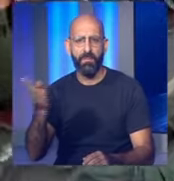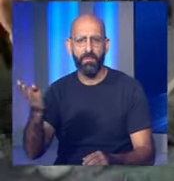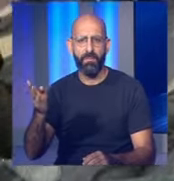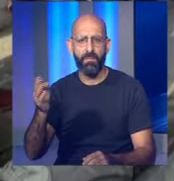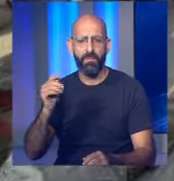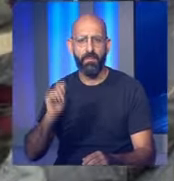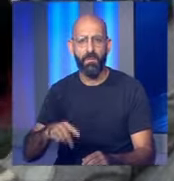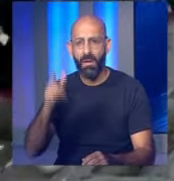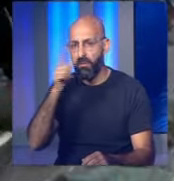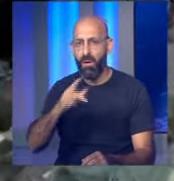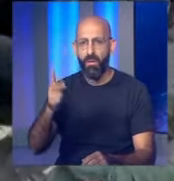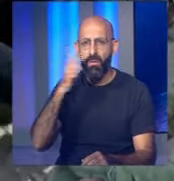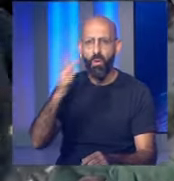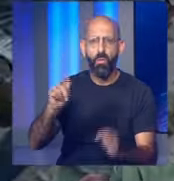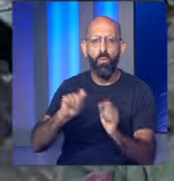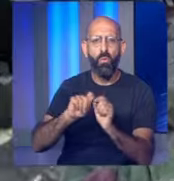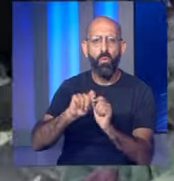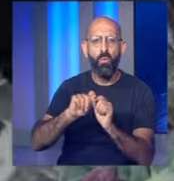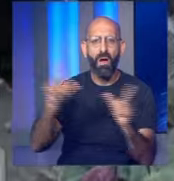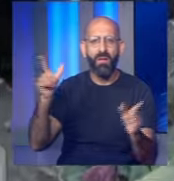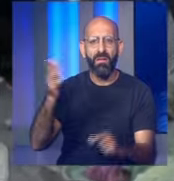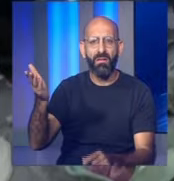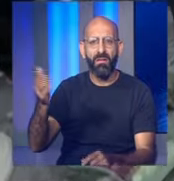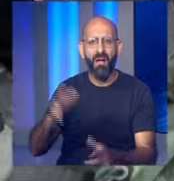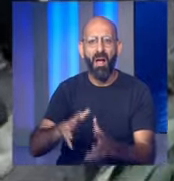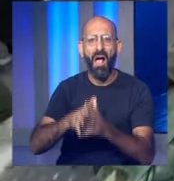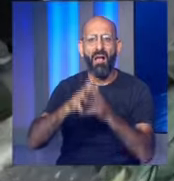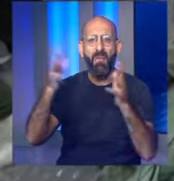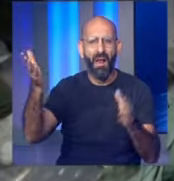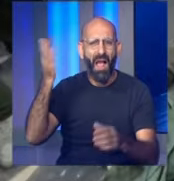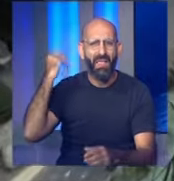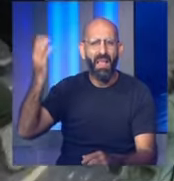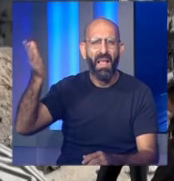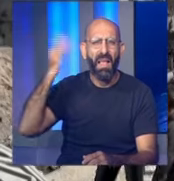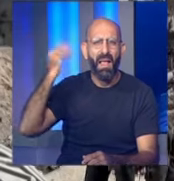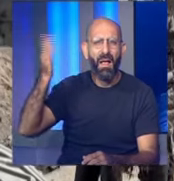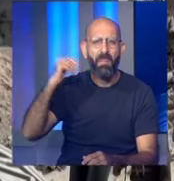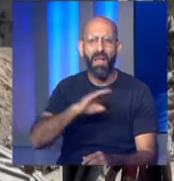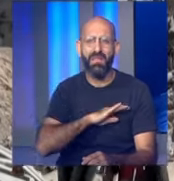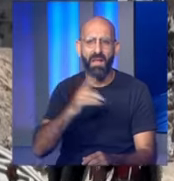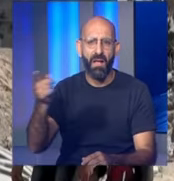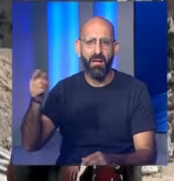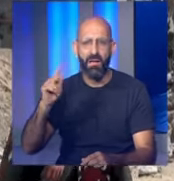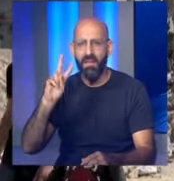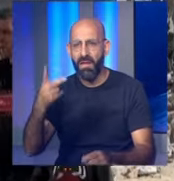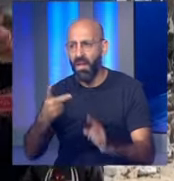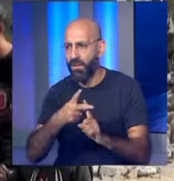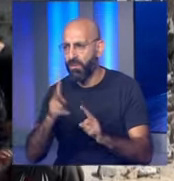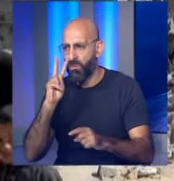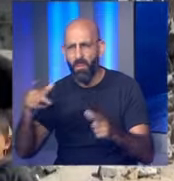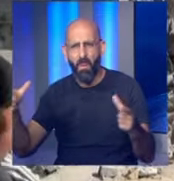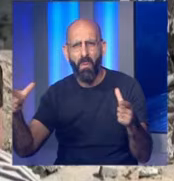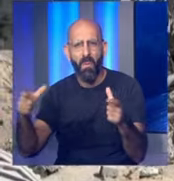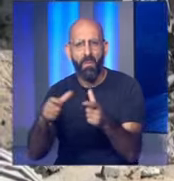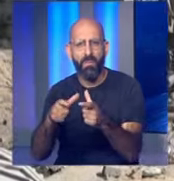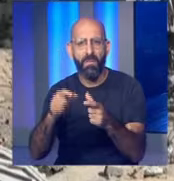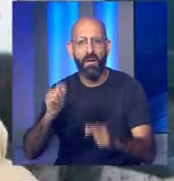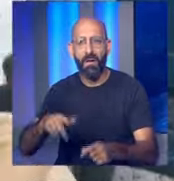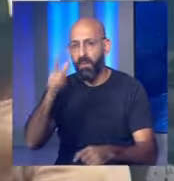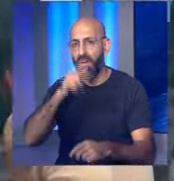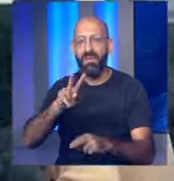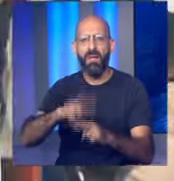أيضا على حي الزيتون جنوب مدينة غزة، ويعد حي الزيتون أكبر أحياء البلدة القديمة في مدينة غزة والثاني